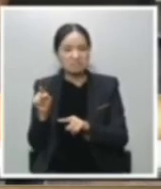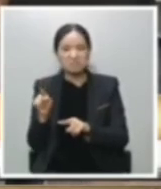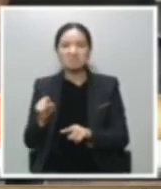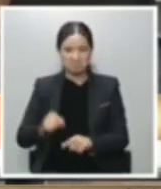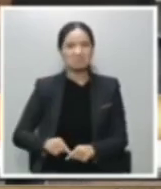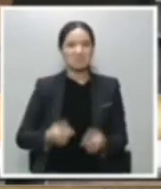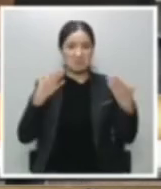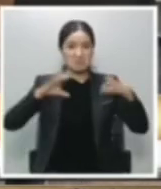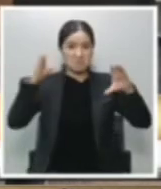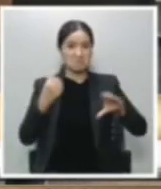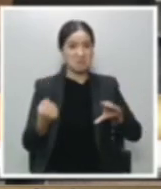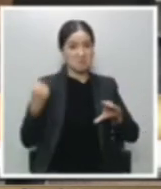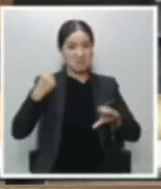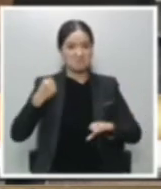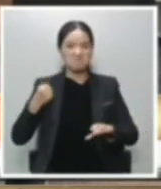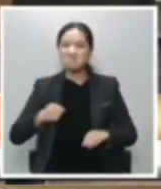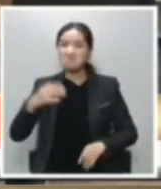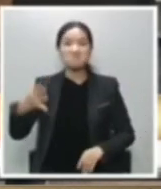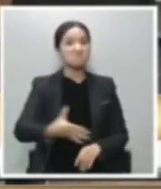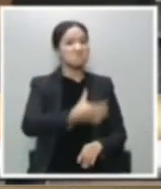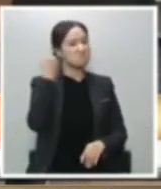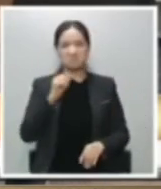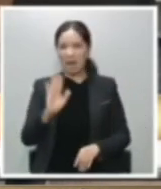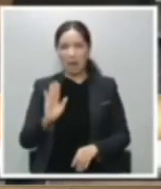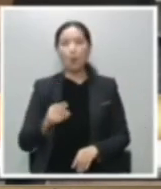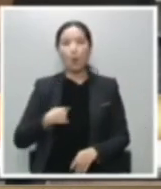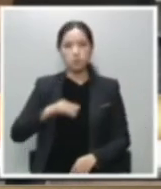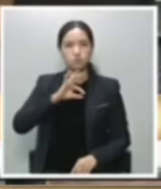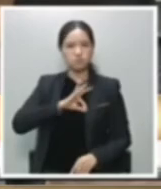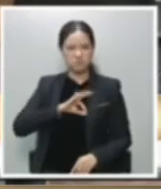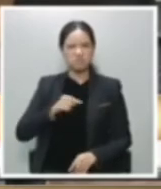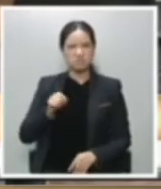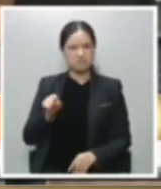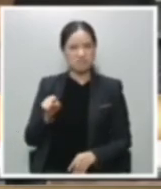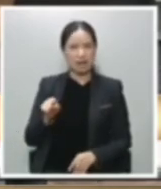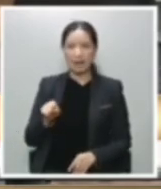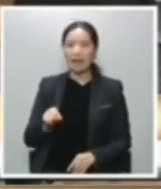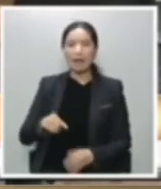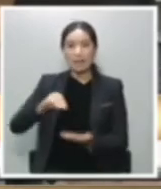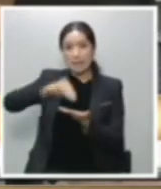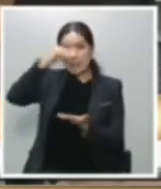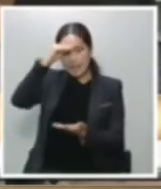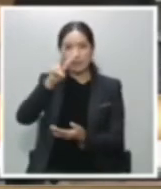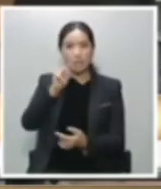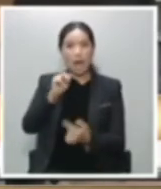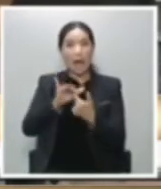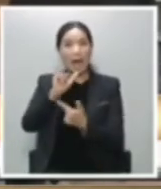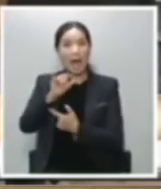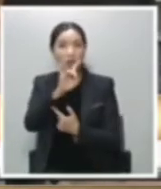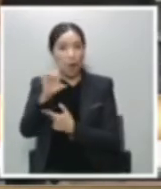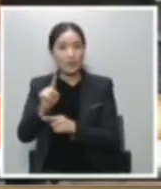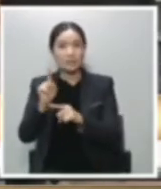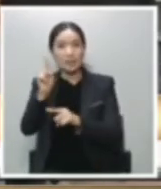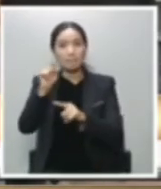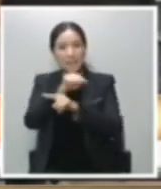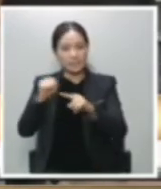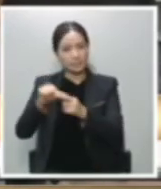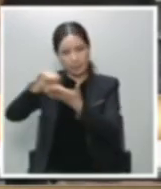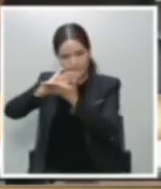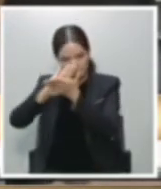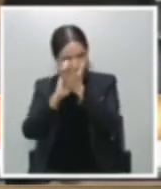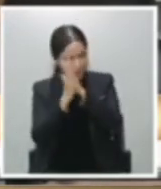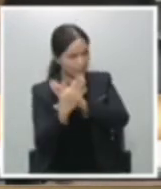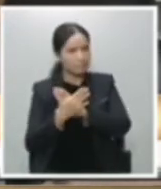วัติรัฐประหารและเปลี่ยนทัศนคติของคนที่เรียนอยู่โรงเรียนในร้อยจบล.แค่ 1% แค่นั้นเองนะครับที่คิด